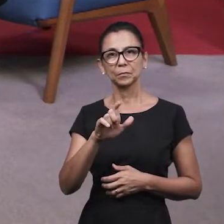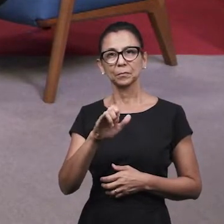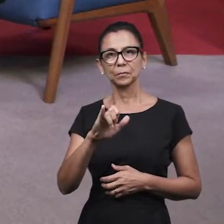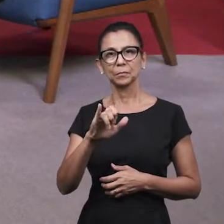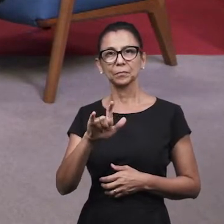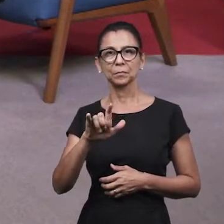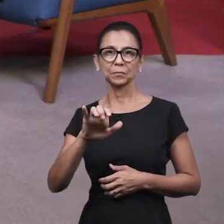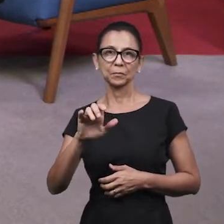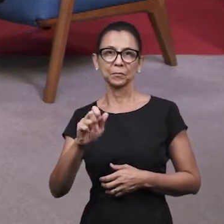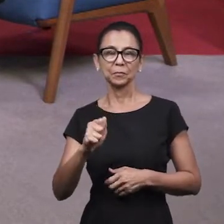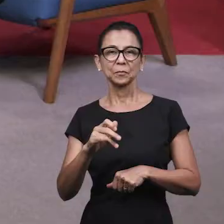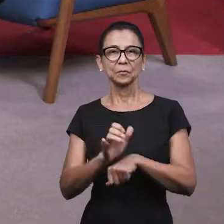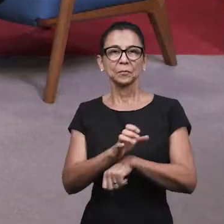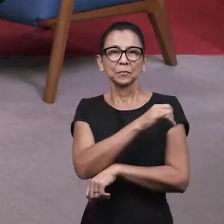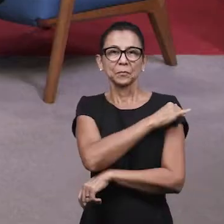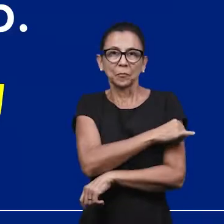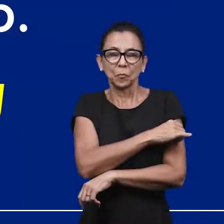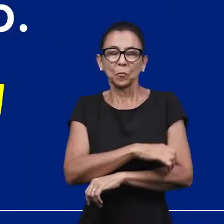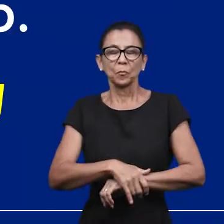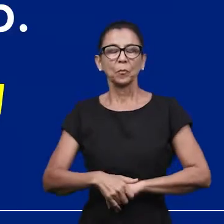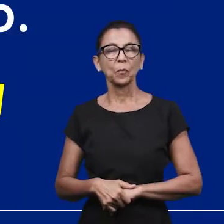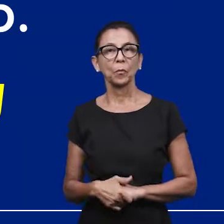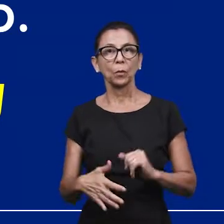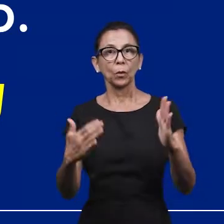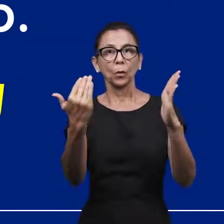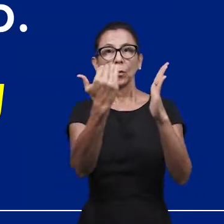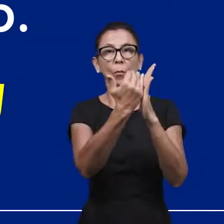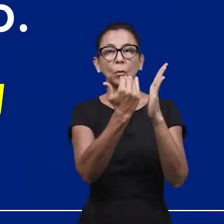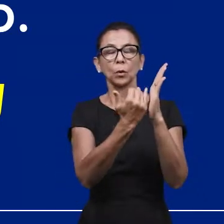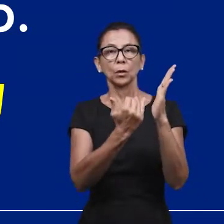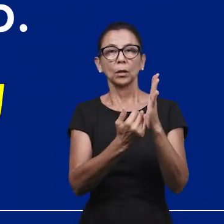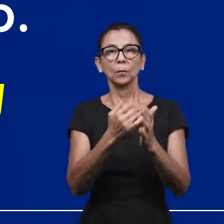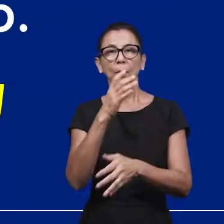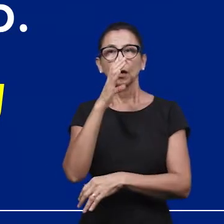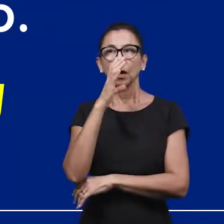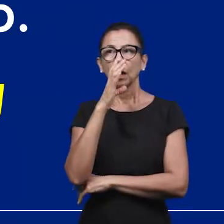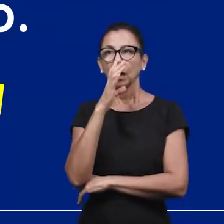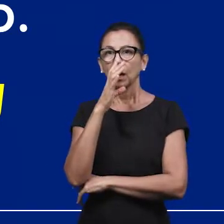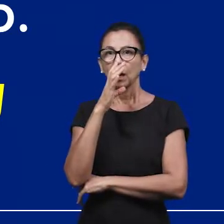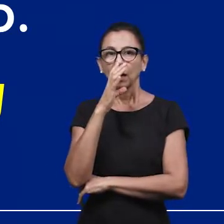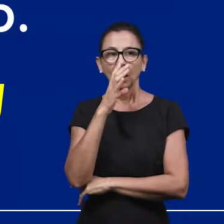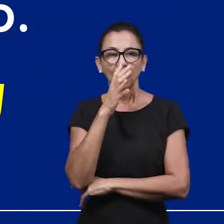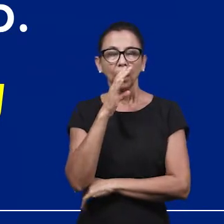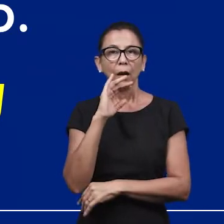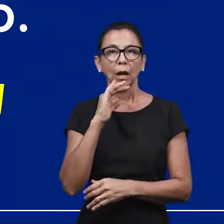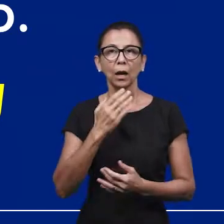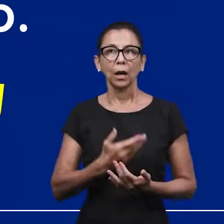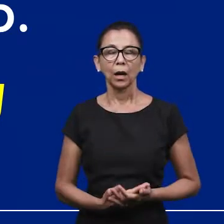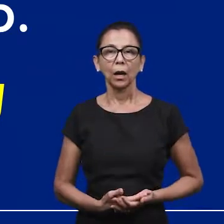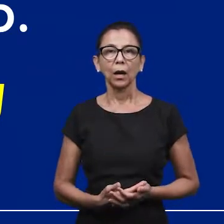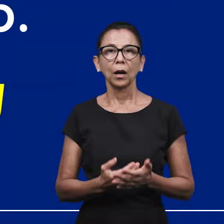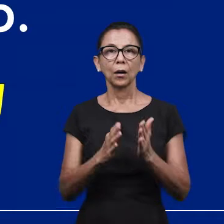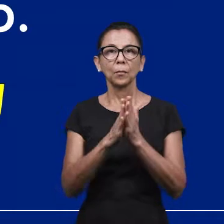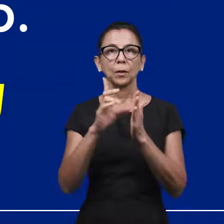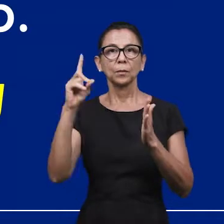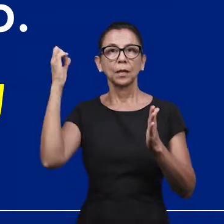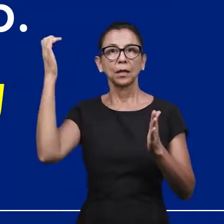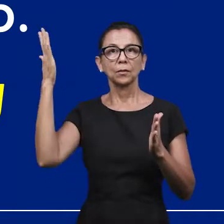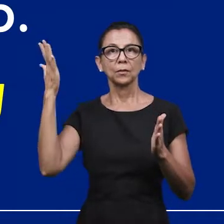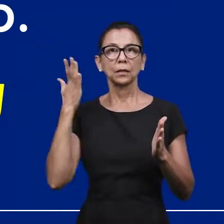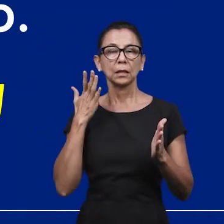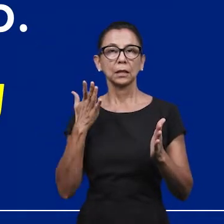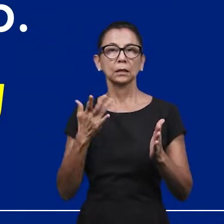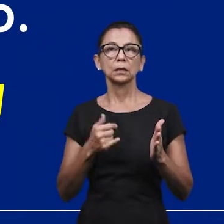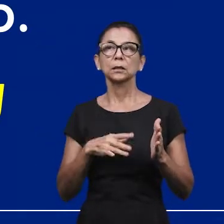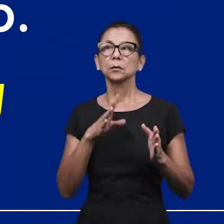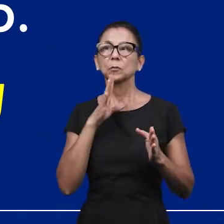Cecília Amarra, do Rio de Janeiro. Elle nous dit, chaque programmation que je regarde, je me réjouis dans la parole